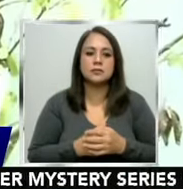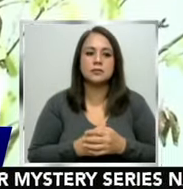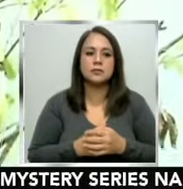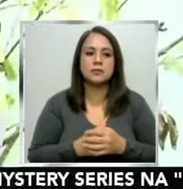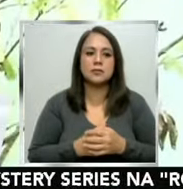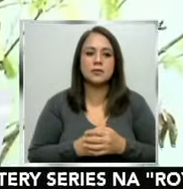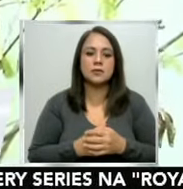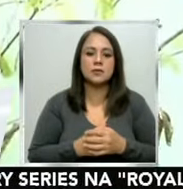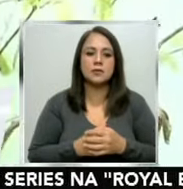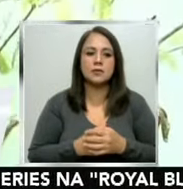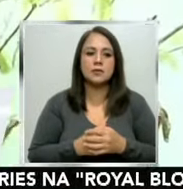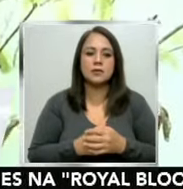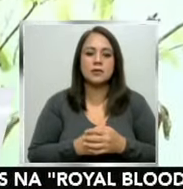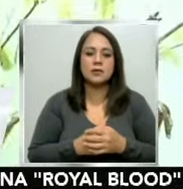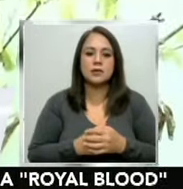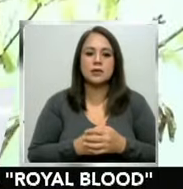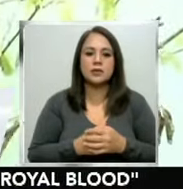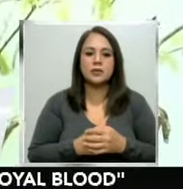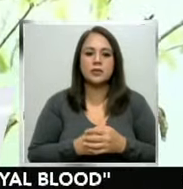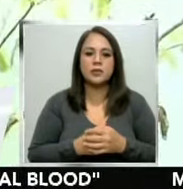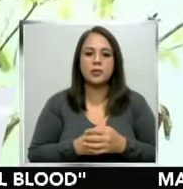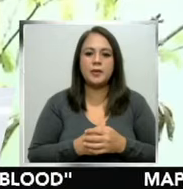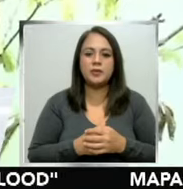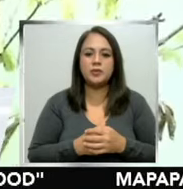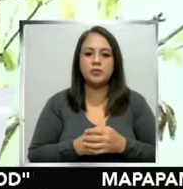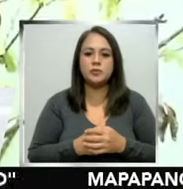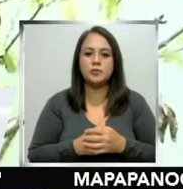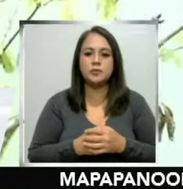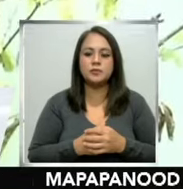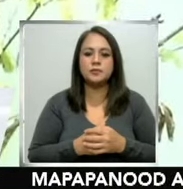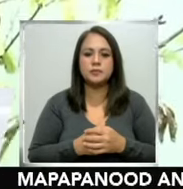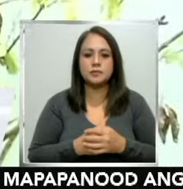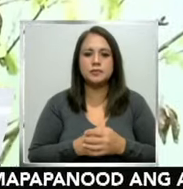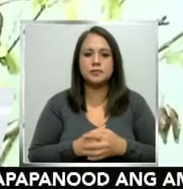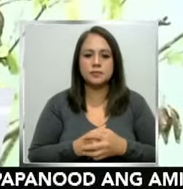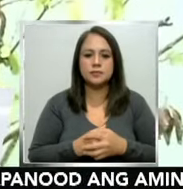pong nakatira dito. And accordingly sa mga kapitbahay,